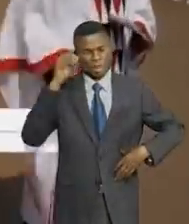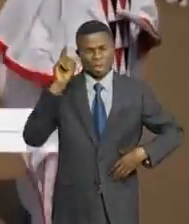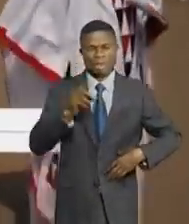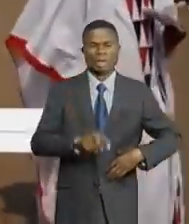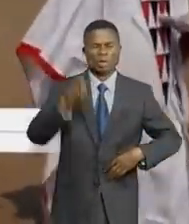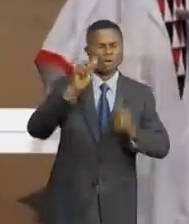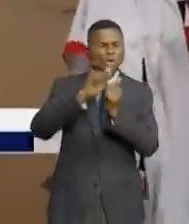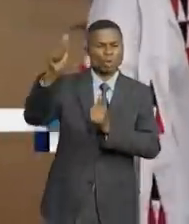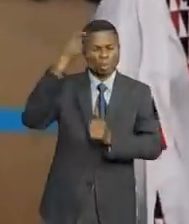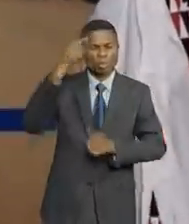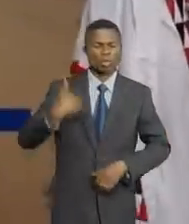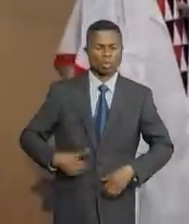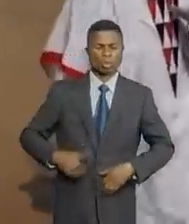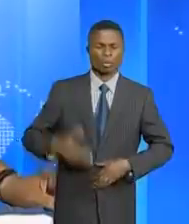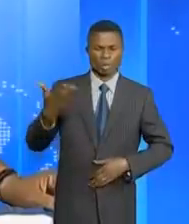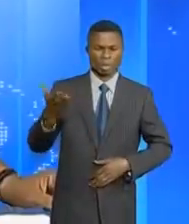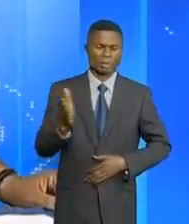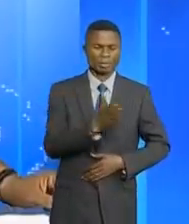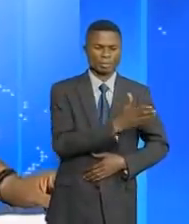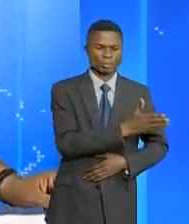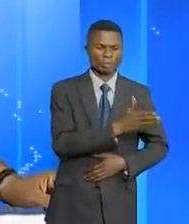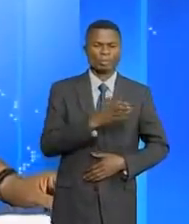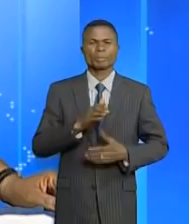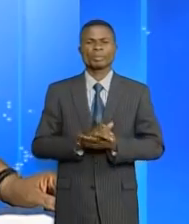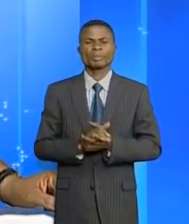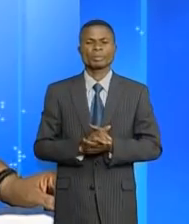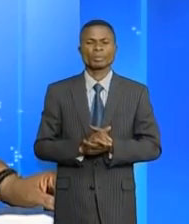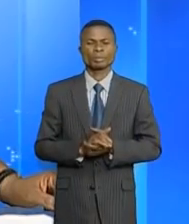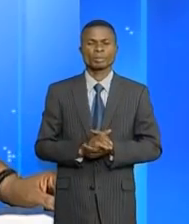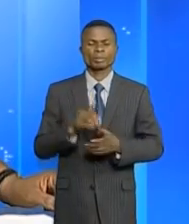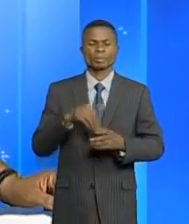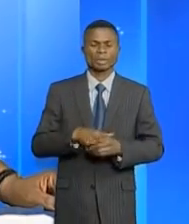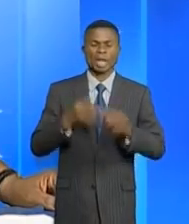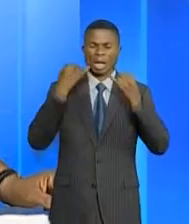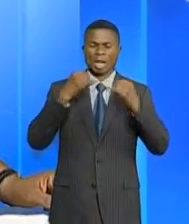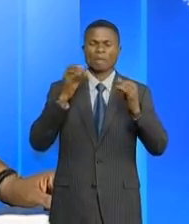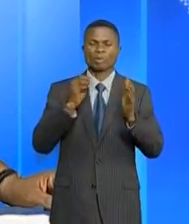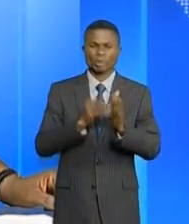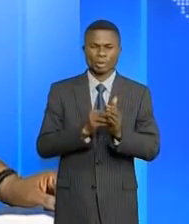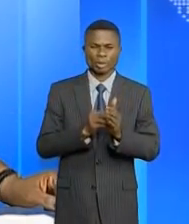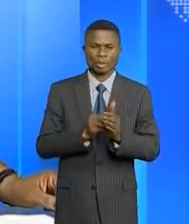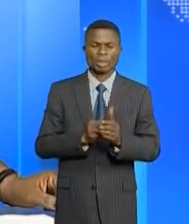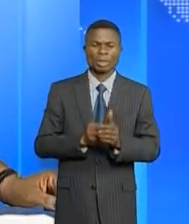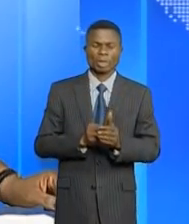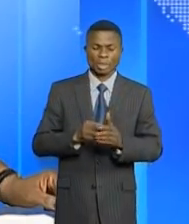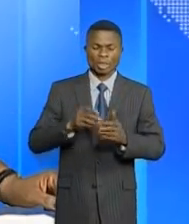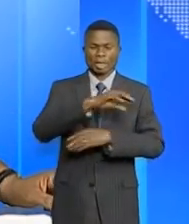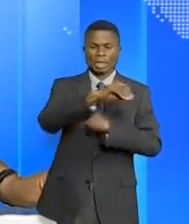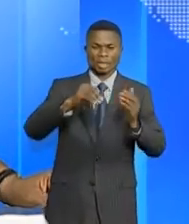faire des kilomètres pour se faire soigner. Et dans le reste de l'actualité, un centre de